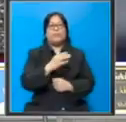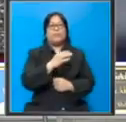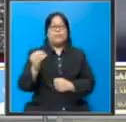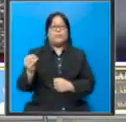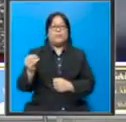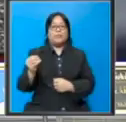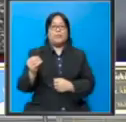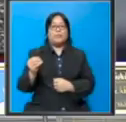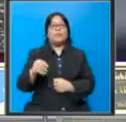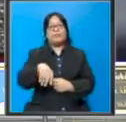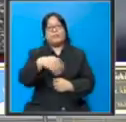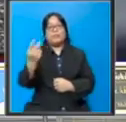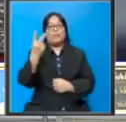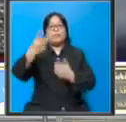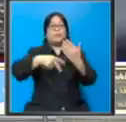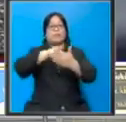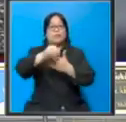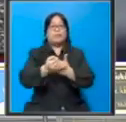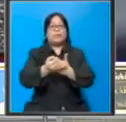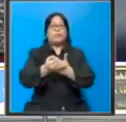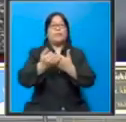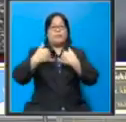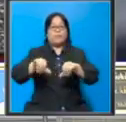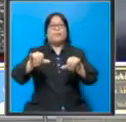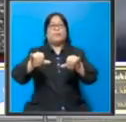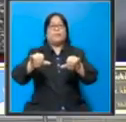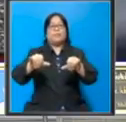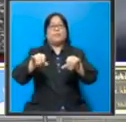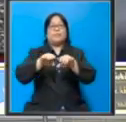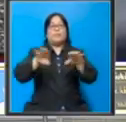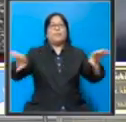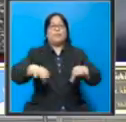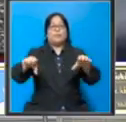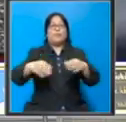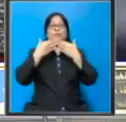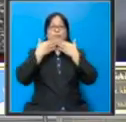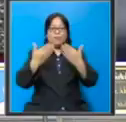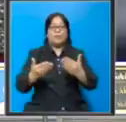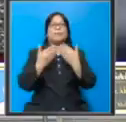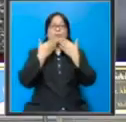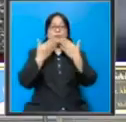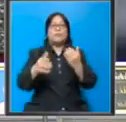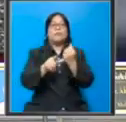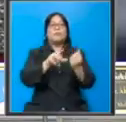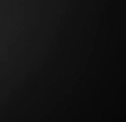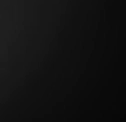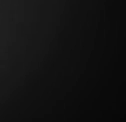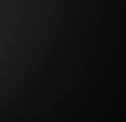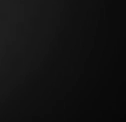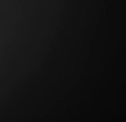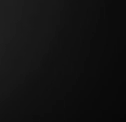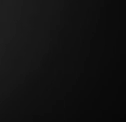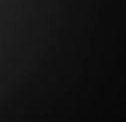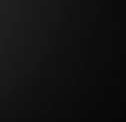manakala 2 lagi projek sedang di peringkat pelaksanaan. Sekian, terima kasih. Terima kasih, Timbalan Menteri.